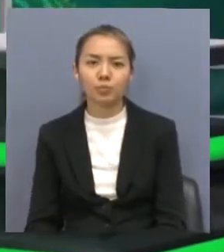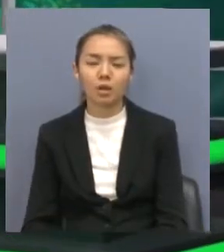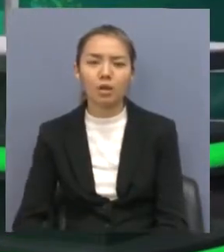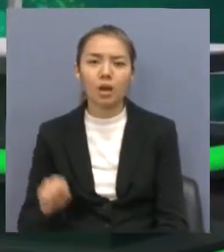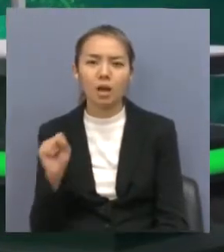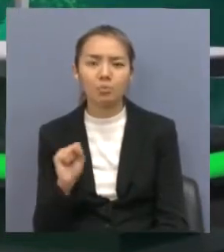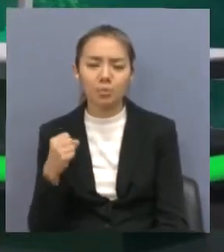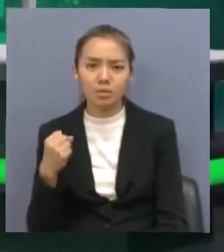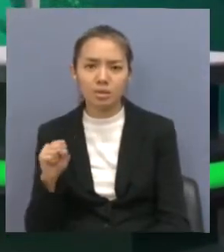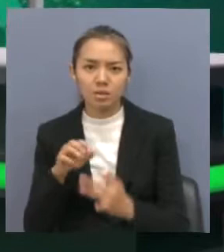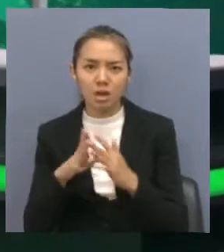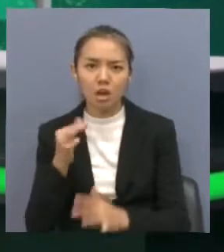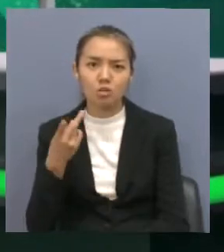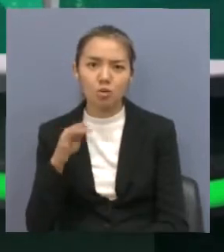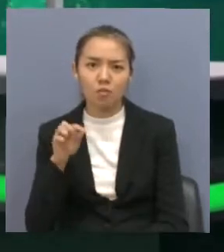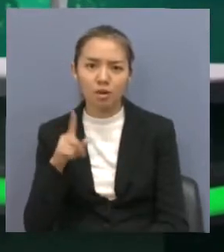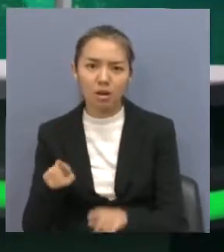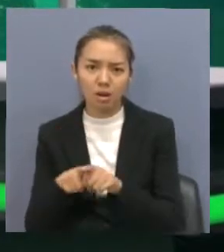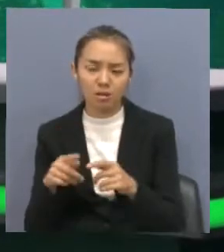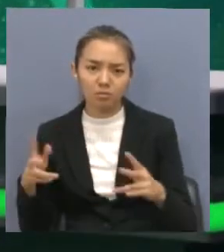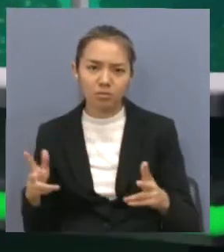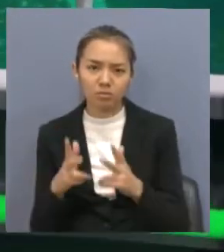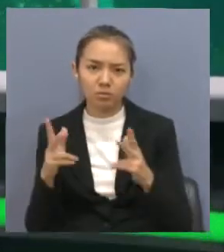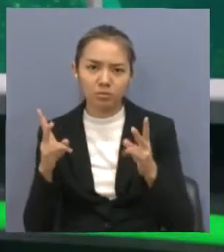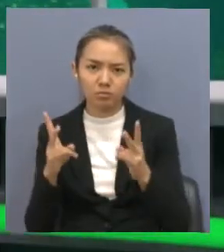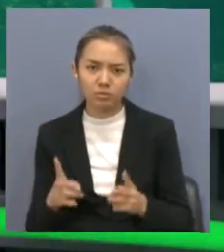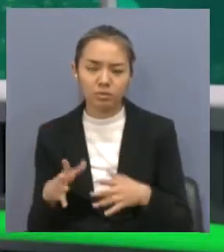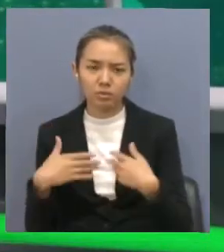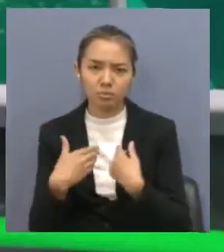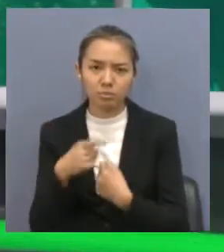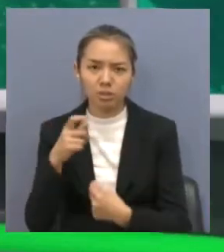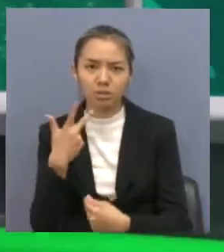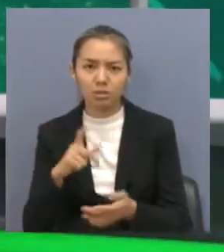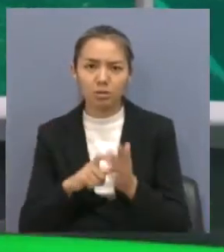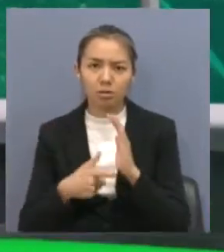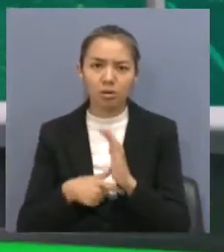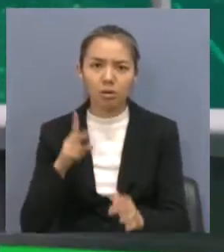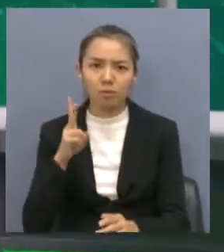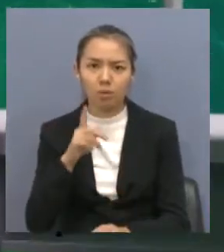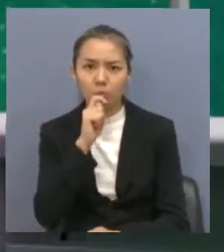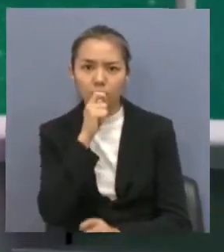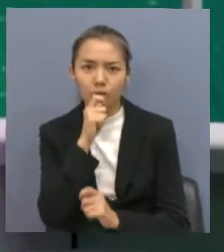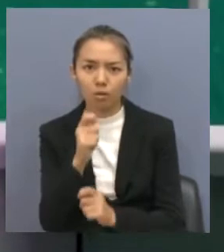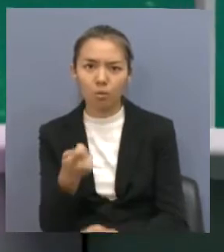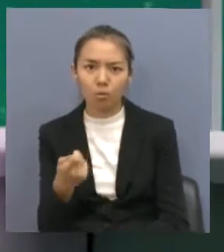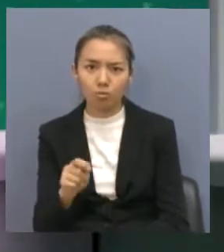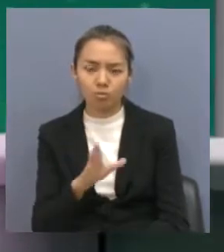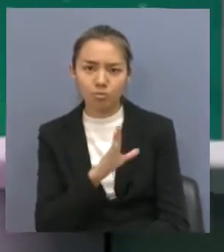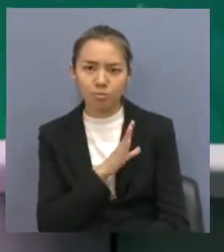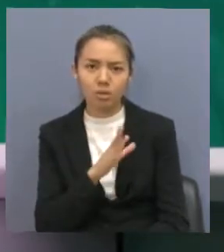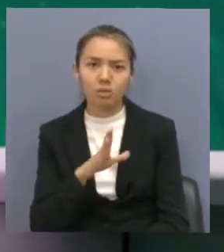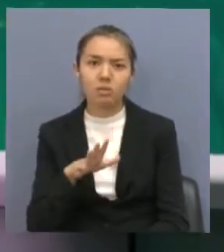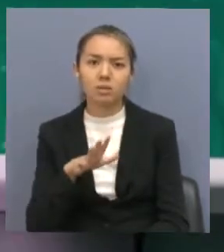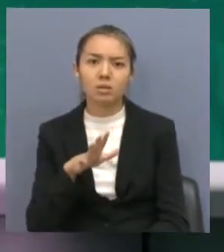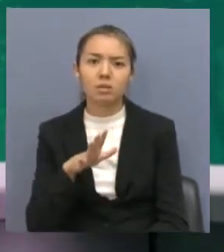Атбасар ауданына қарасты Хрящевка ауылында тілсіз жаудан зардап шеккен отбасына 3 бөлмелі пәтердің кілті табыс етілді. Жергілікті